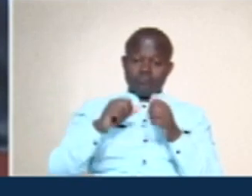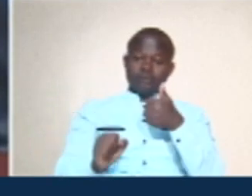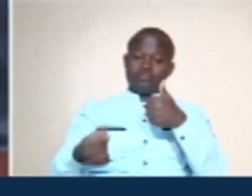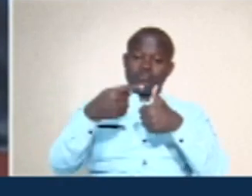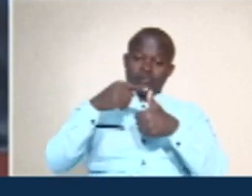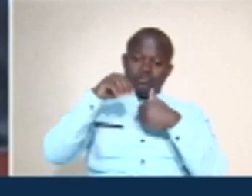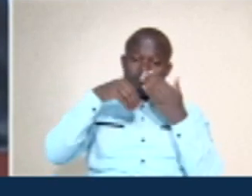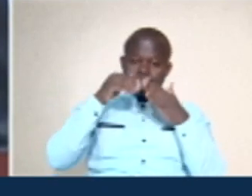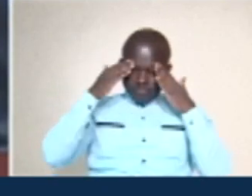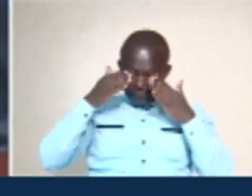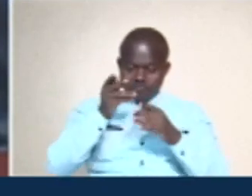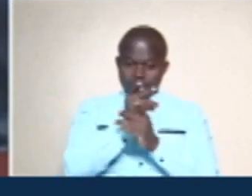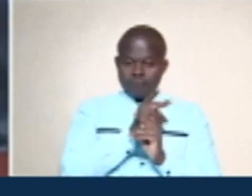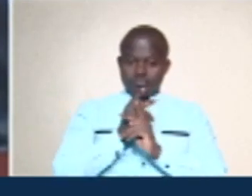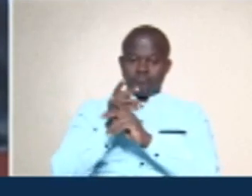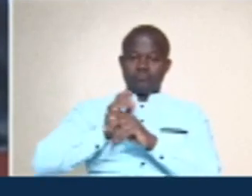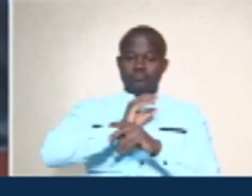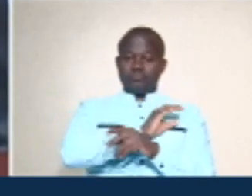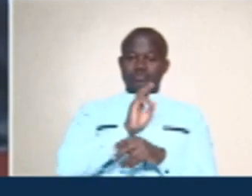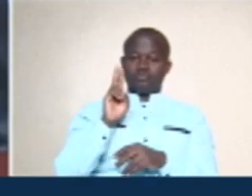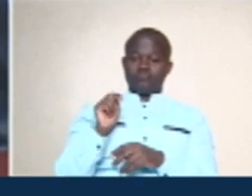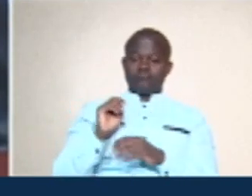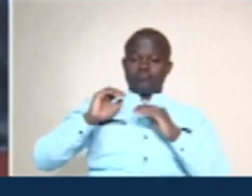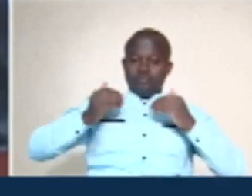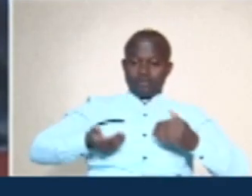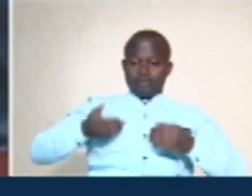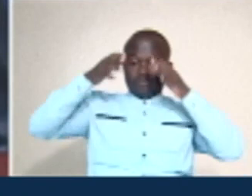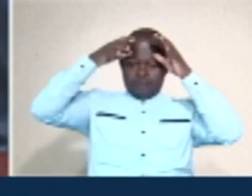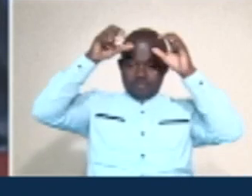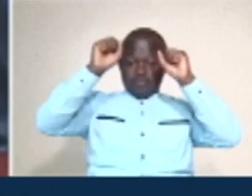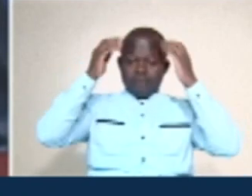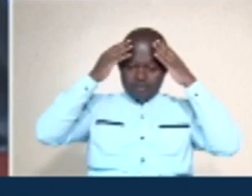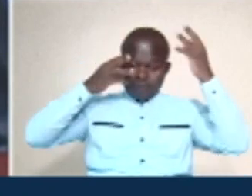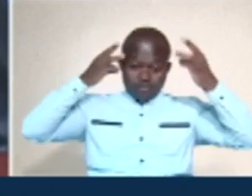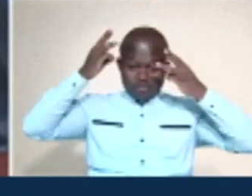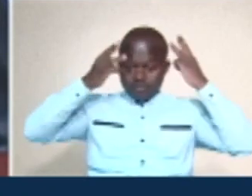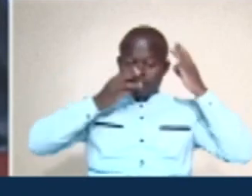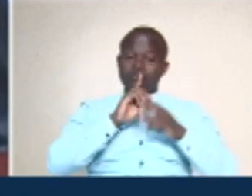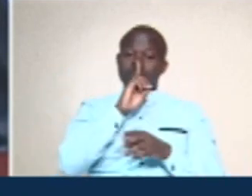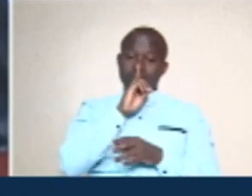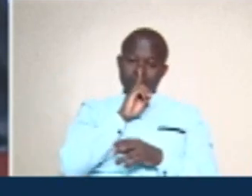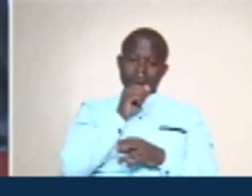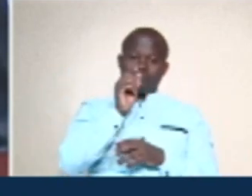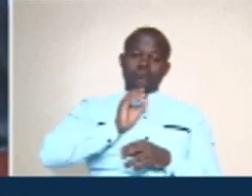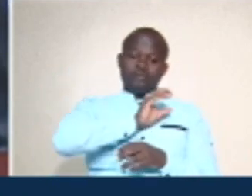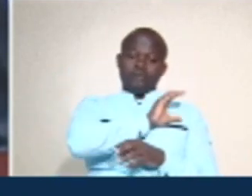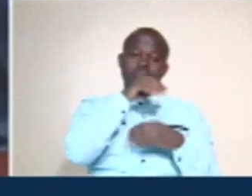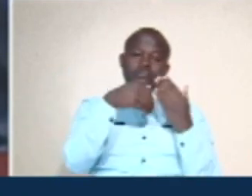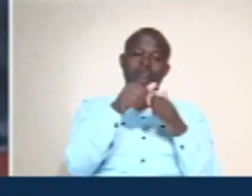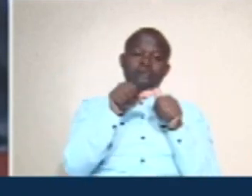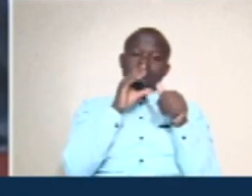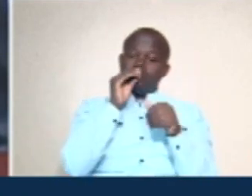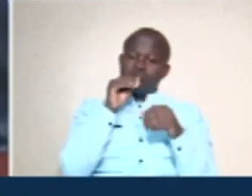isonga mu byitabwaho n'aka kanama, Madam Perezida, duhangayikishijwe no guceceka kw'aka kanama kuri izi